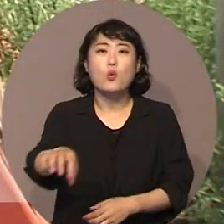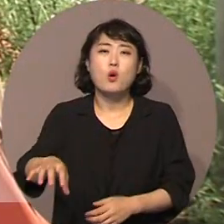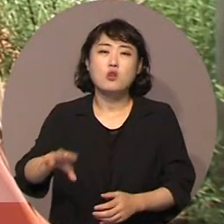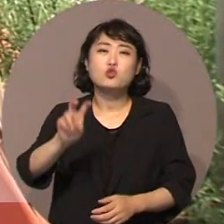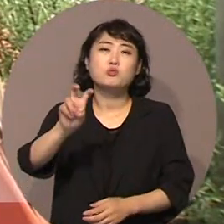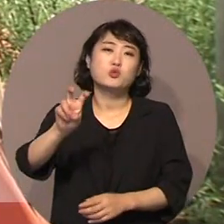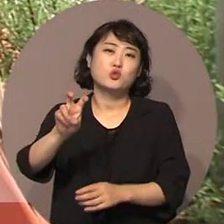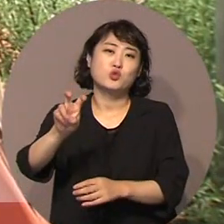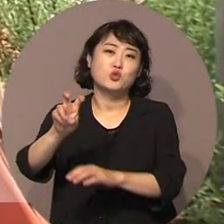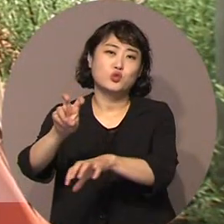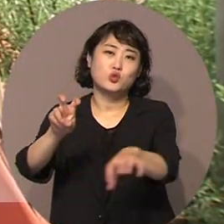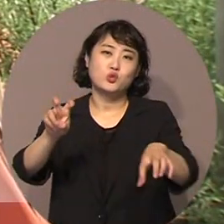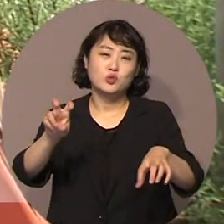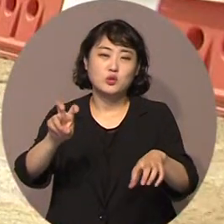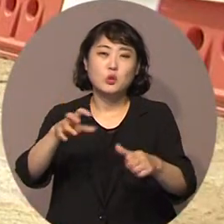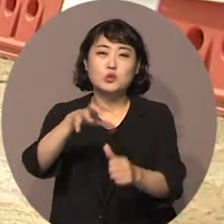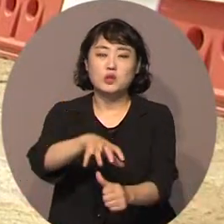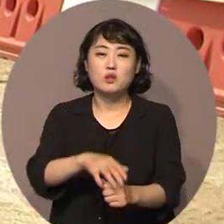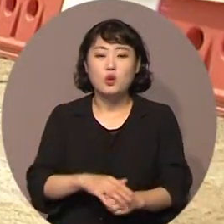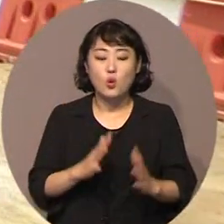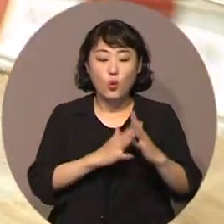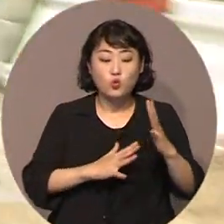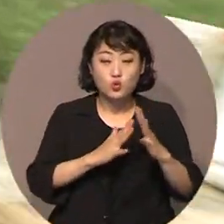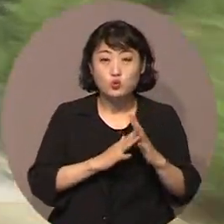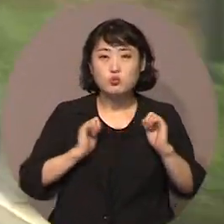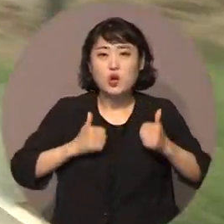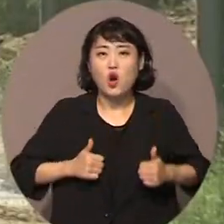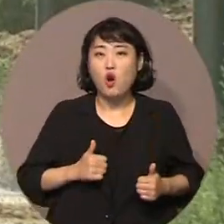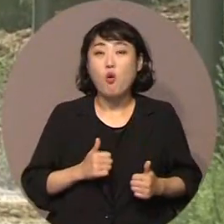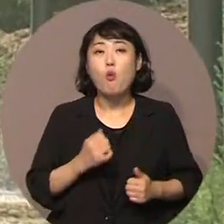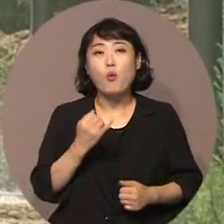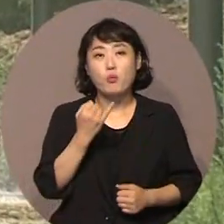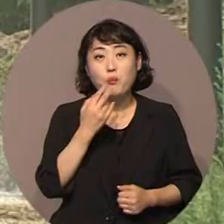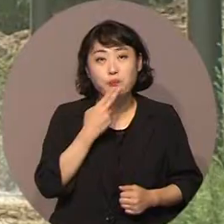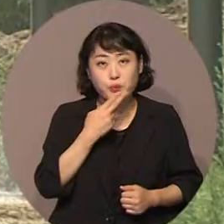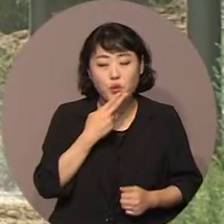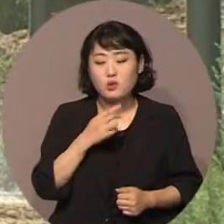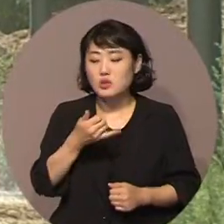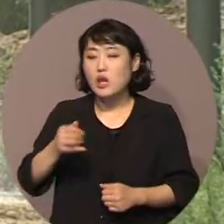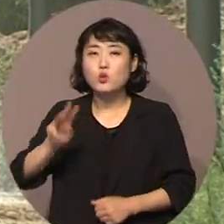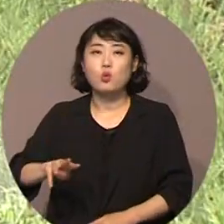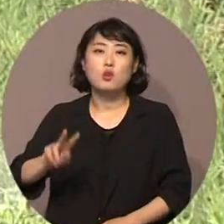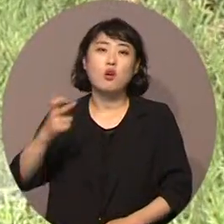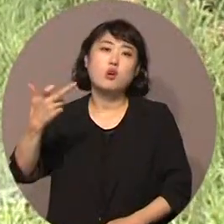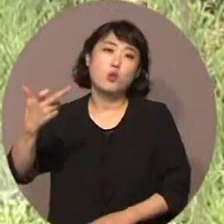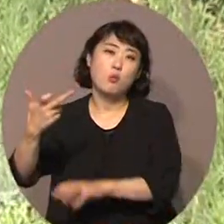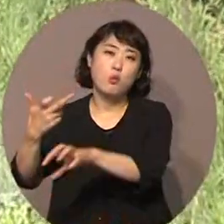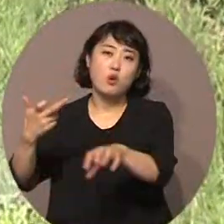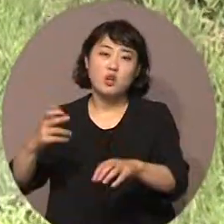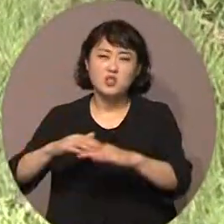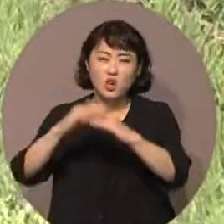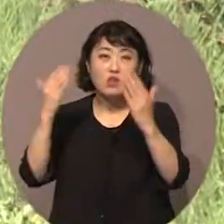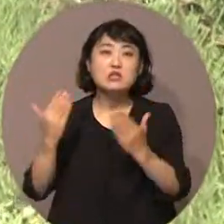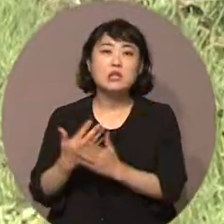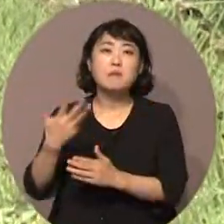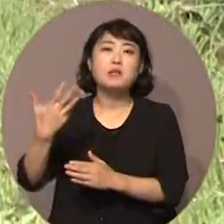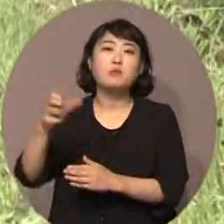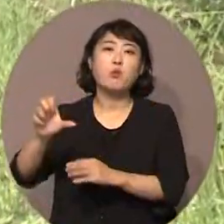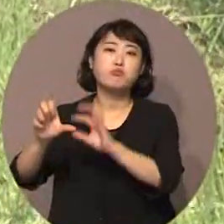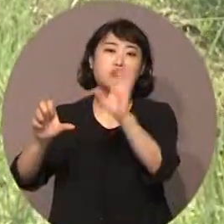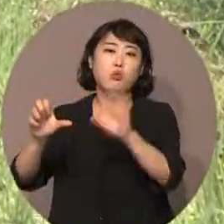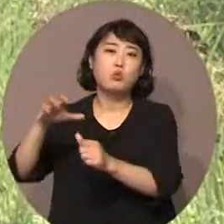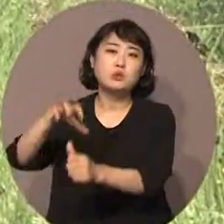모두 20곳. 공주나 부여는 한 곳도 없는 반면 세종시는 17곳으로 전체의 85%에